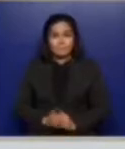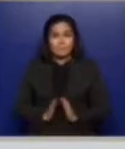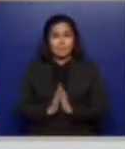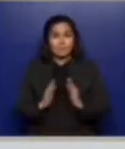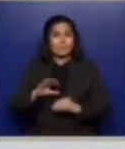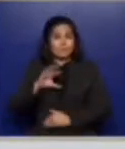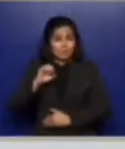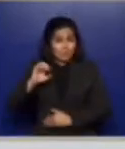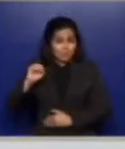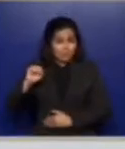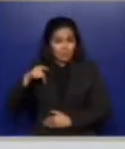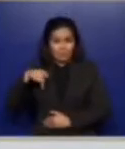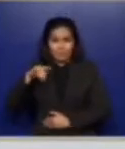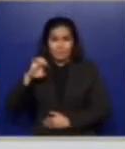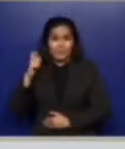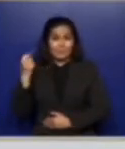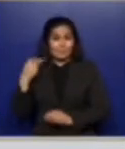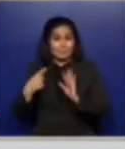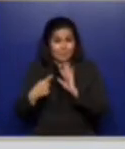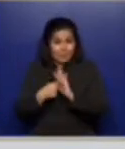ชิญท่านนิคมบุญวิเศษครับ